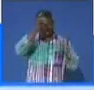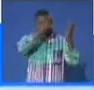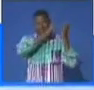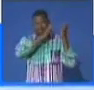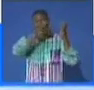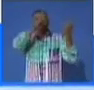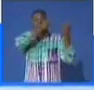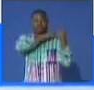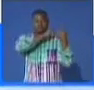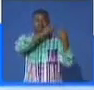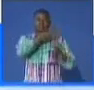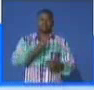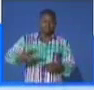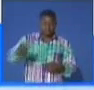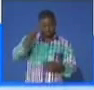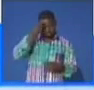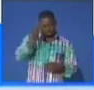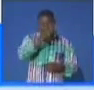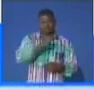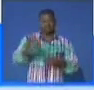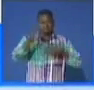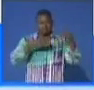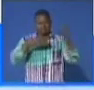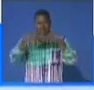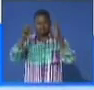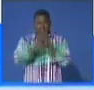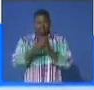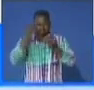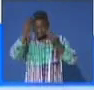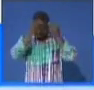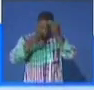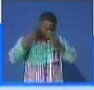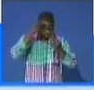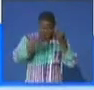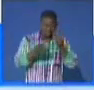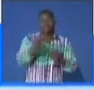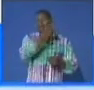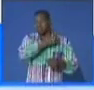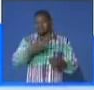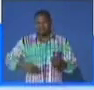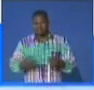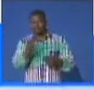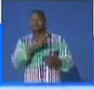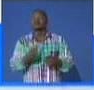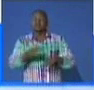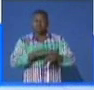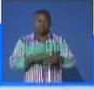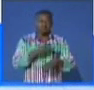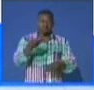des Transports et du ministre des Infrastructures. Les préoccupations des élus ont porté sur la fraude des